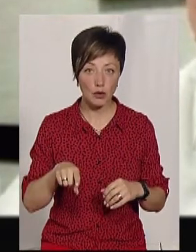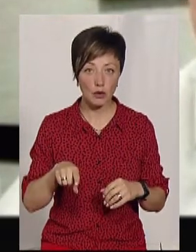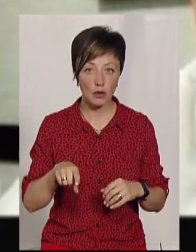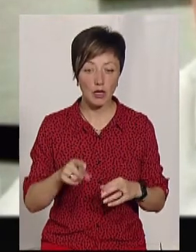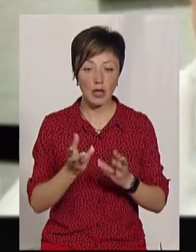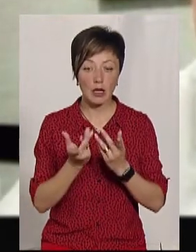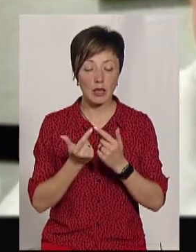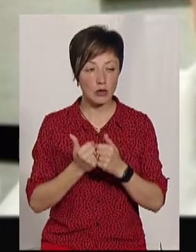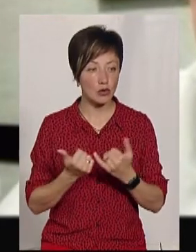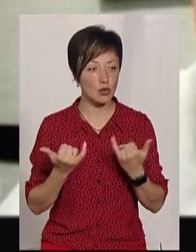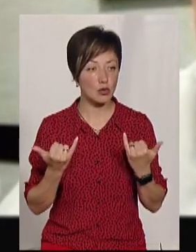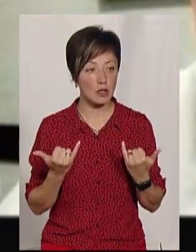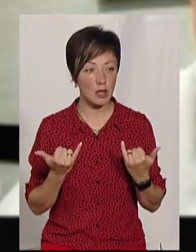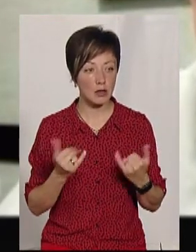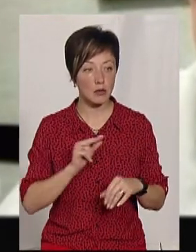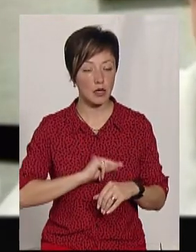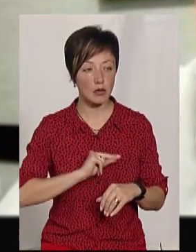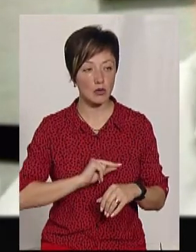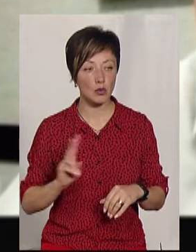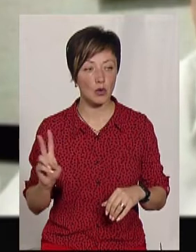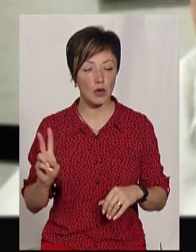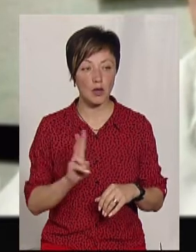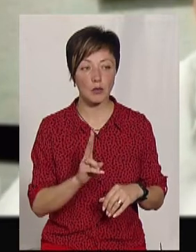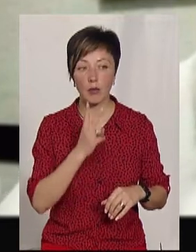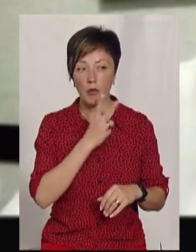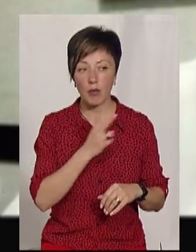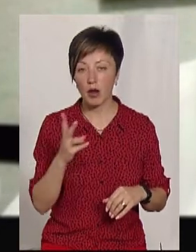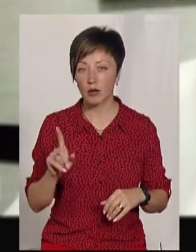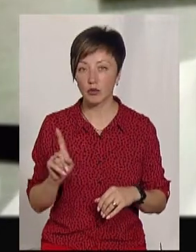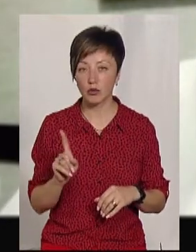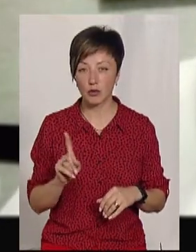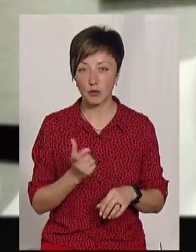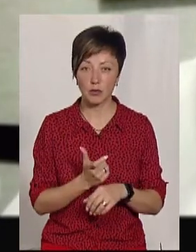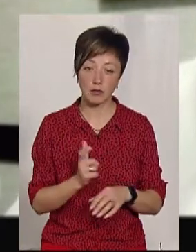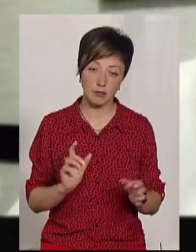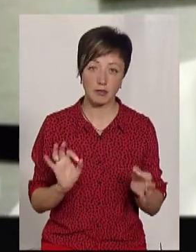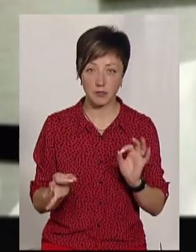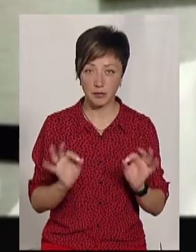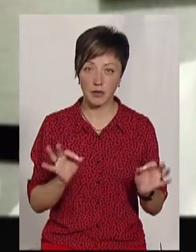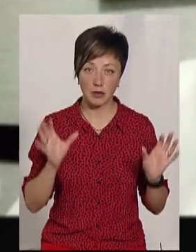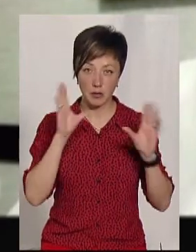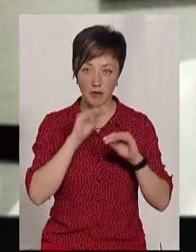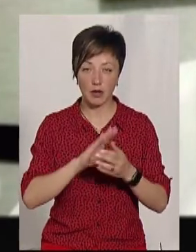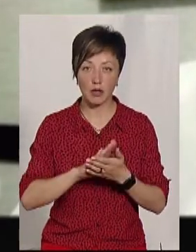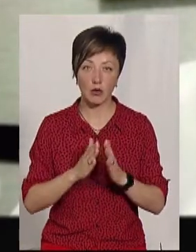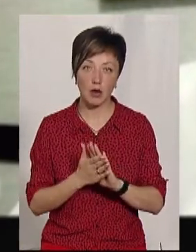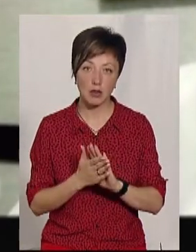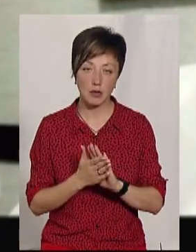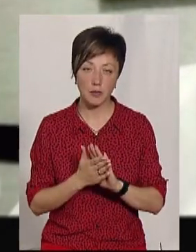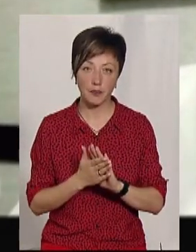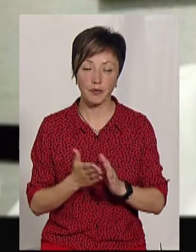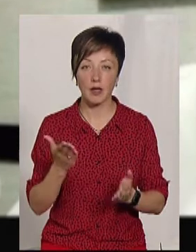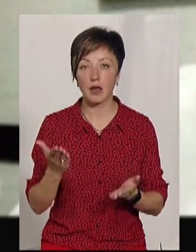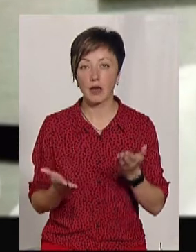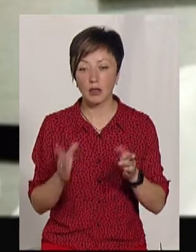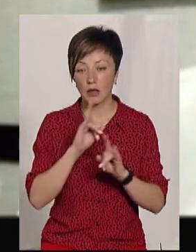в тій кількості, то, що зараз працюють тролейбуси, в принципі, ми вже бачимо, що вони більш-менш справляються. Ситуацію вони покращили. Тобто,